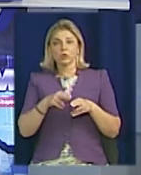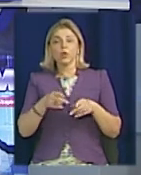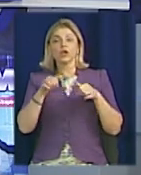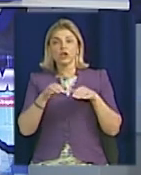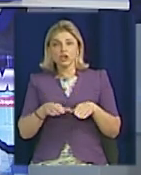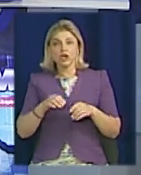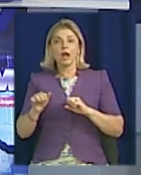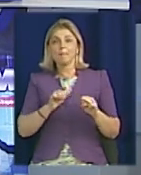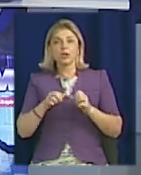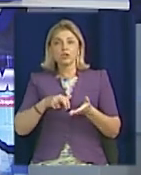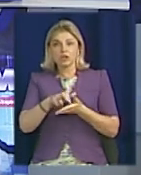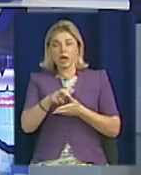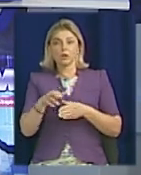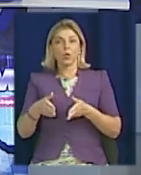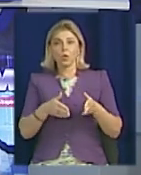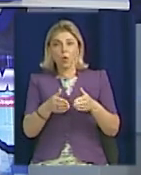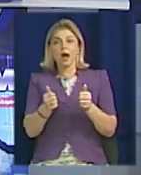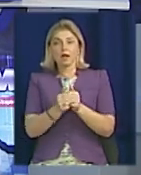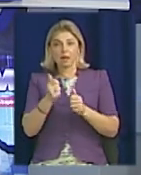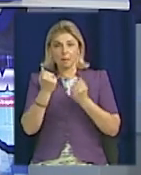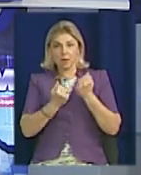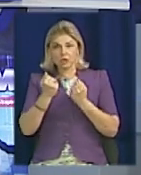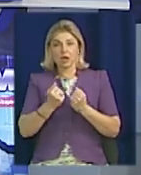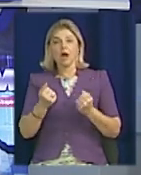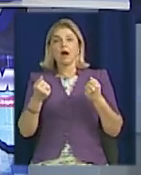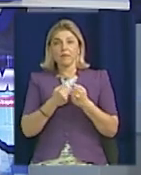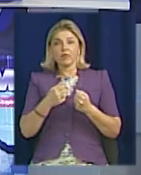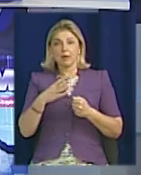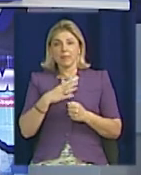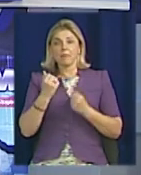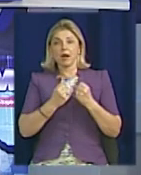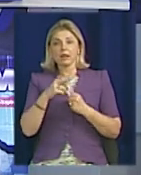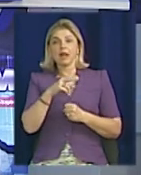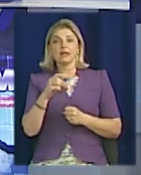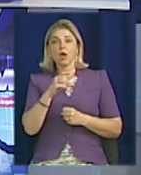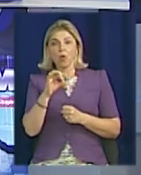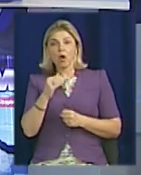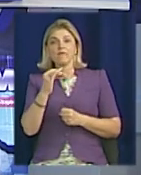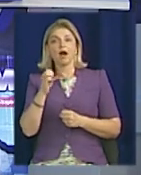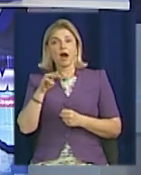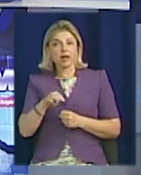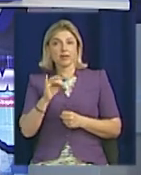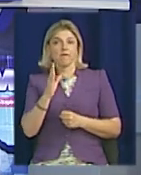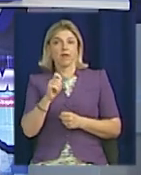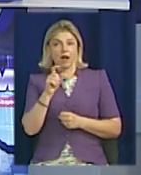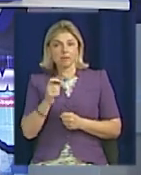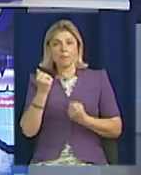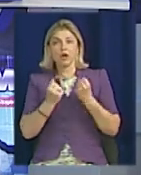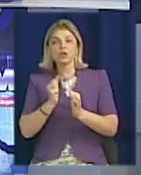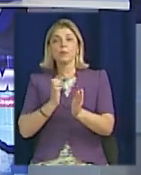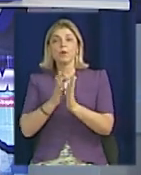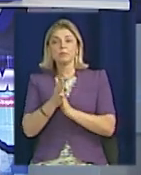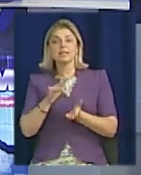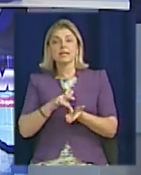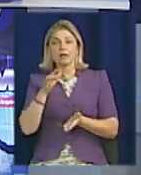перебігти дорогу перед автомобілем, у ДТП потрапили Део, Фіат і ВАЗ. Автомобілі рухались проспектом Центральним від